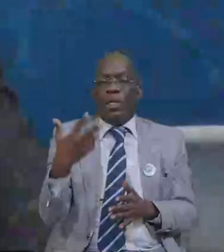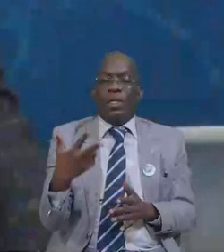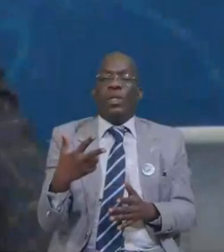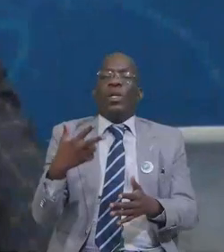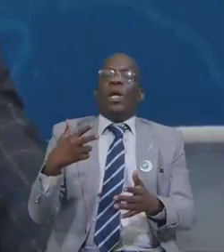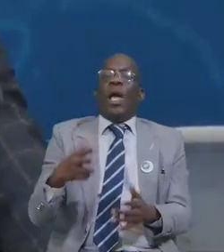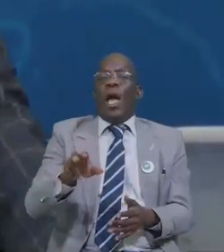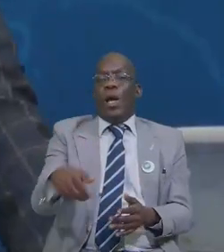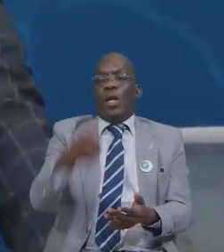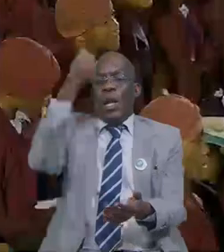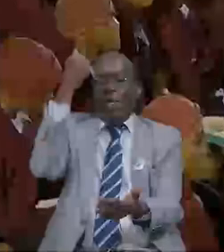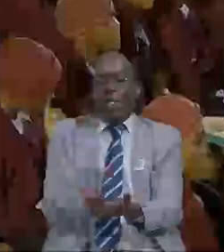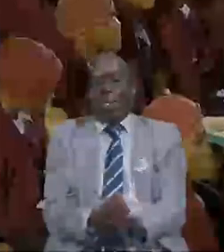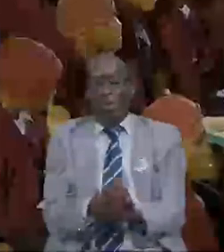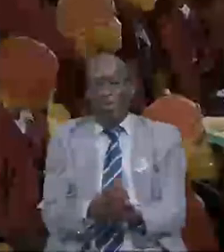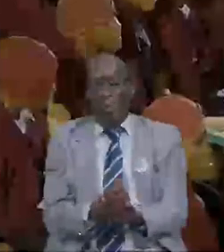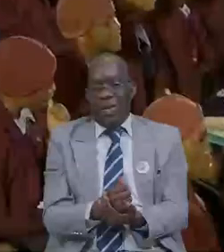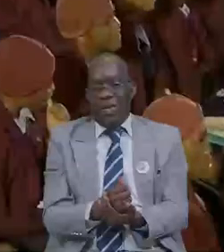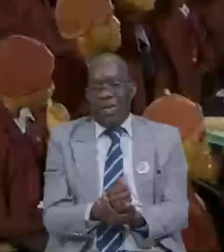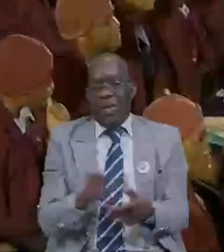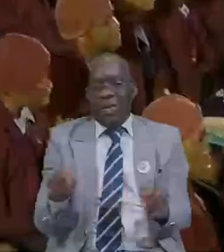Troisièmement, un autre amen encore.